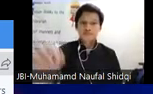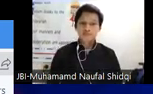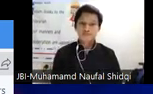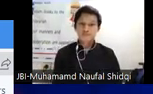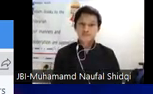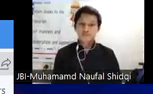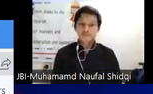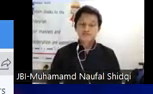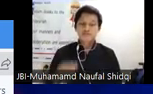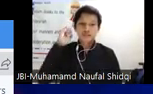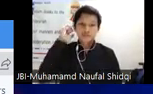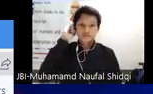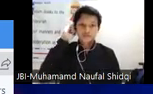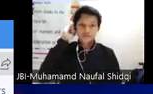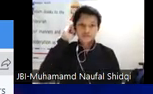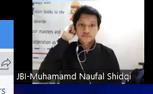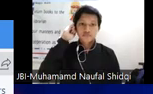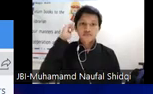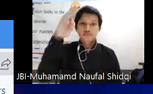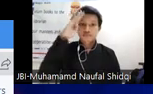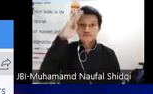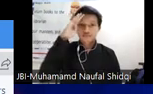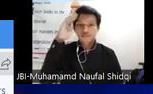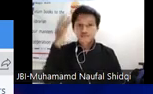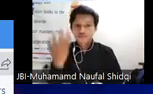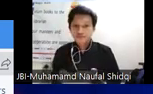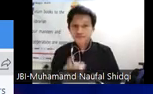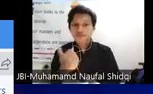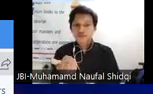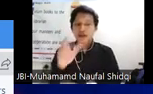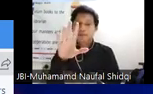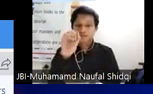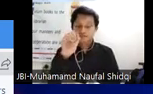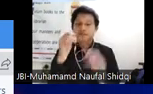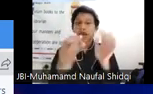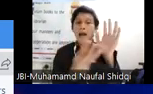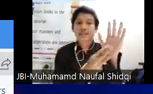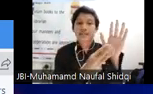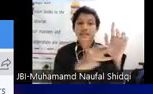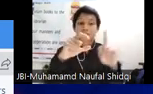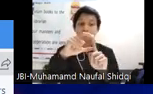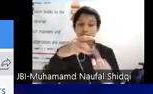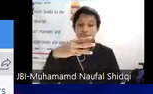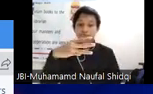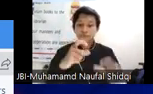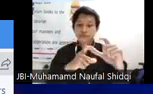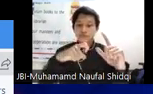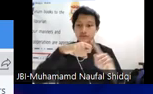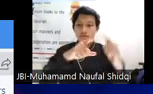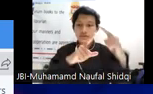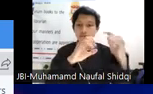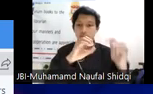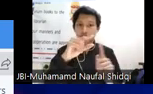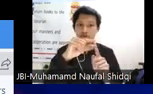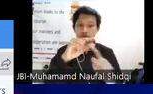Bapak Ibu bisa pilih yang pilih desktop ini karena saya sudah punya Jadi langsung saja untuk instalasinya ya